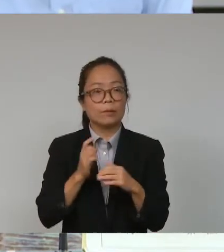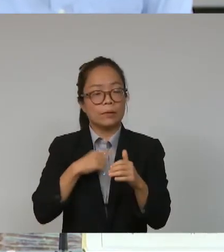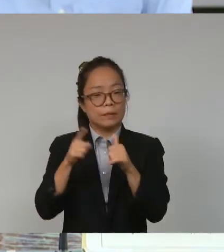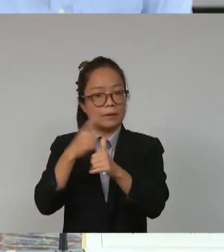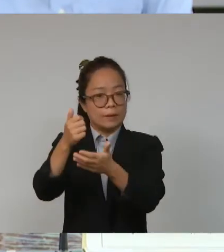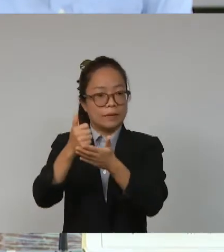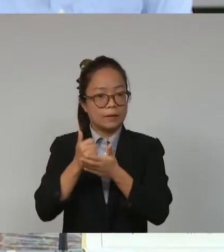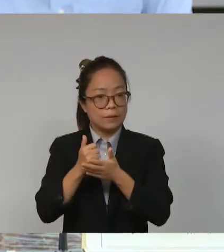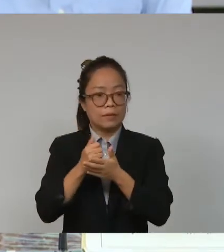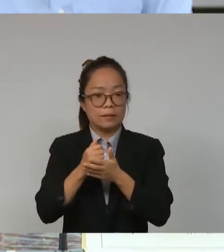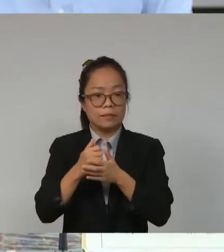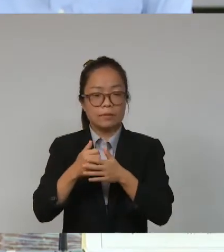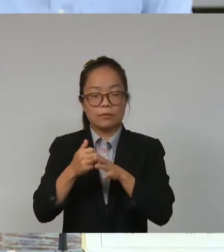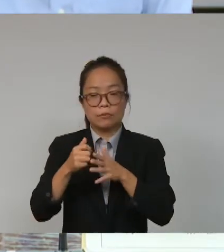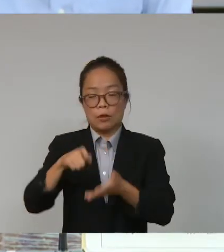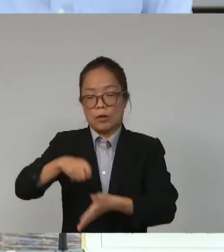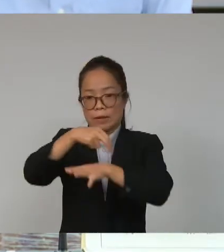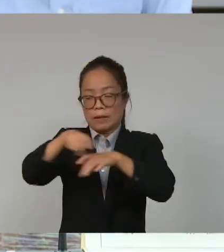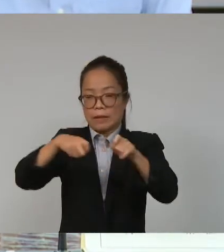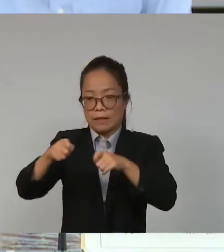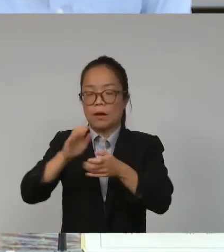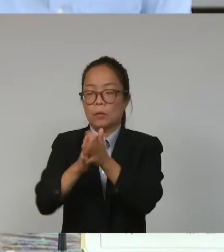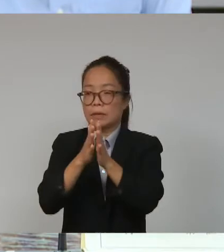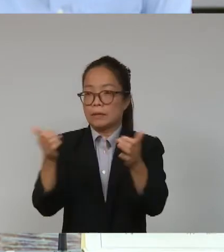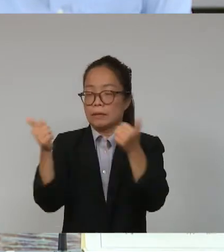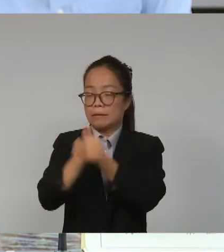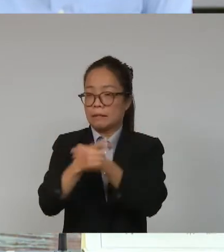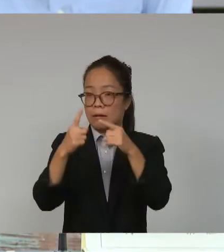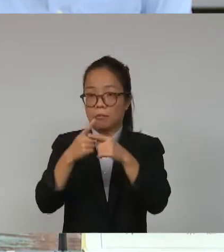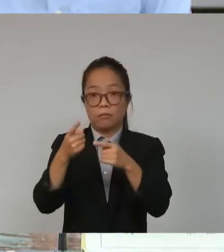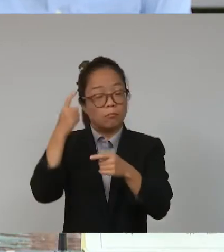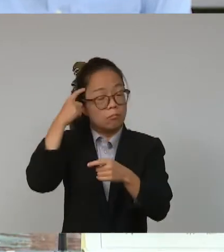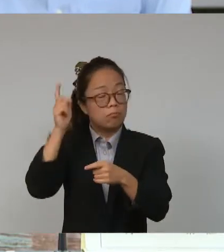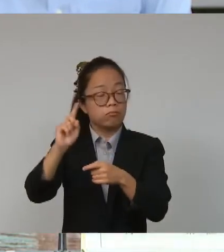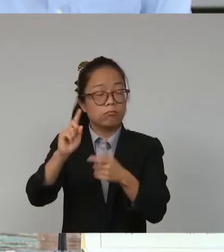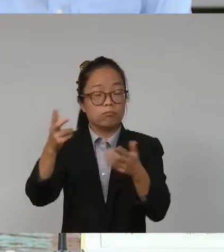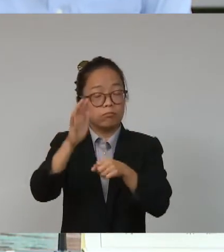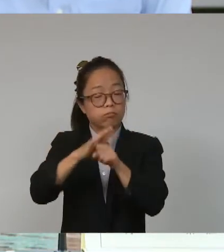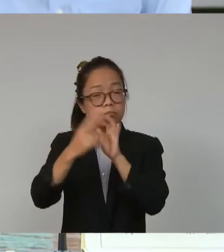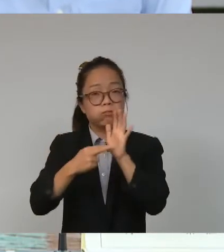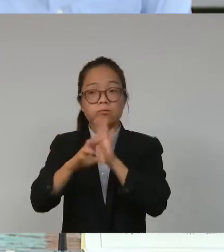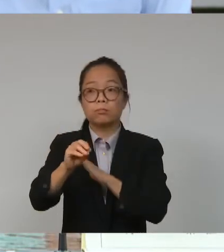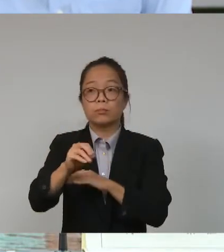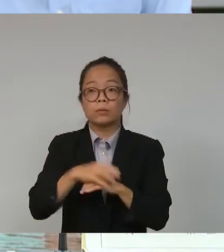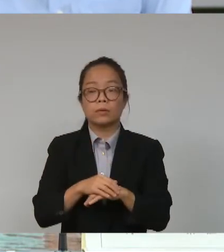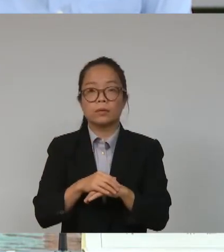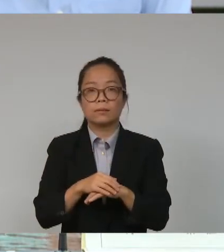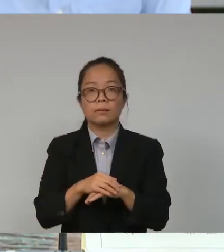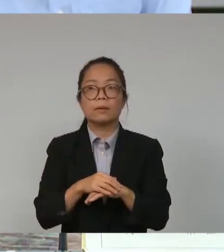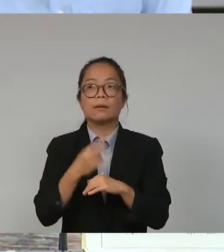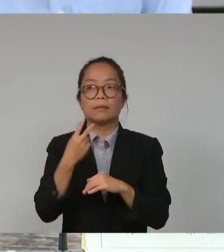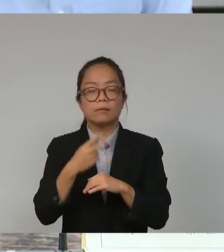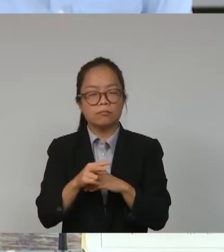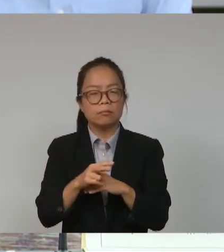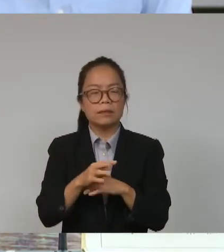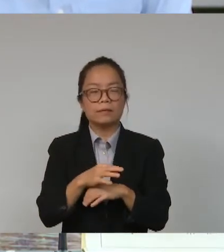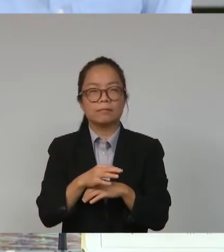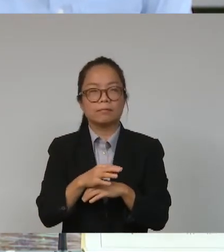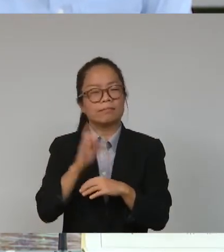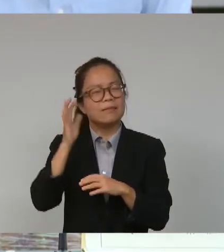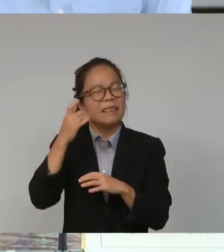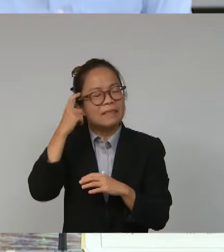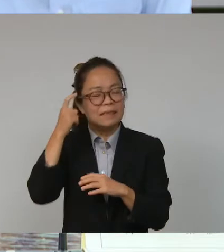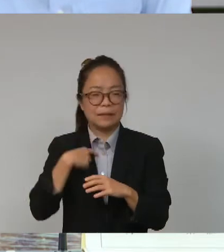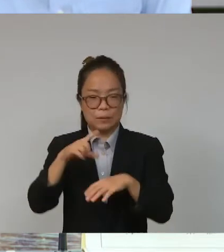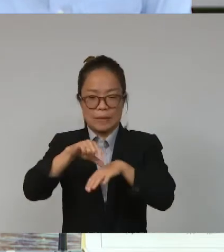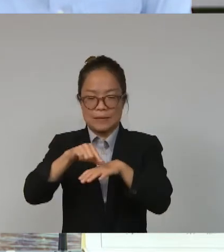请我们的领衔人或是代理人有没有要补充陈述意见？那不过为了